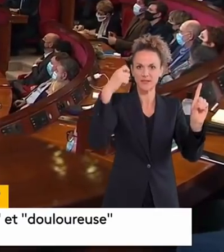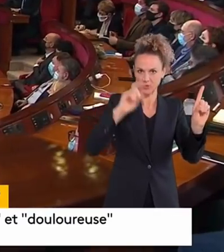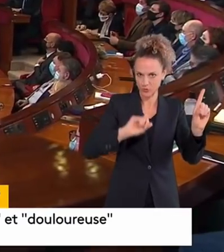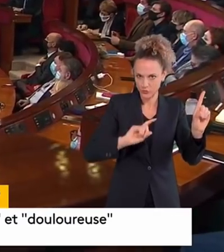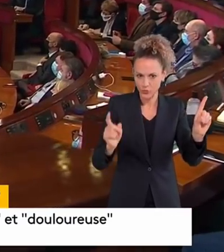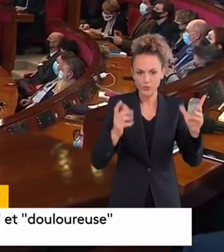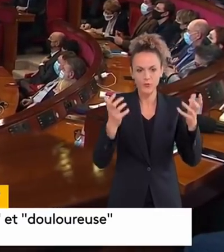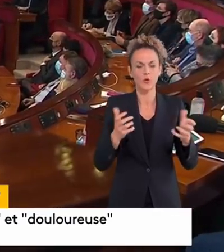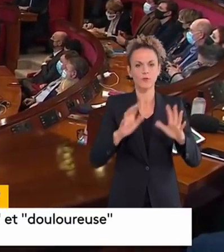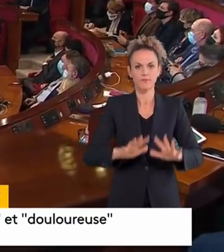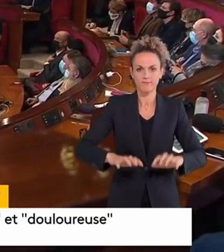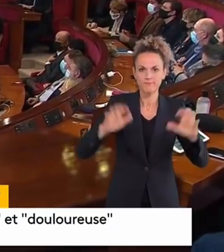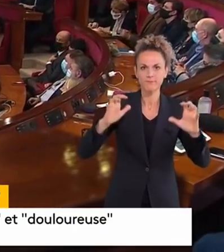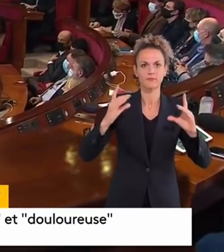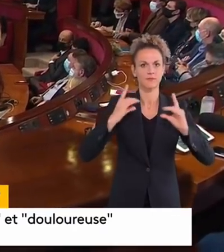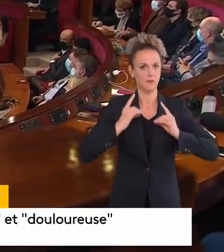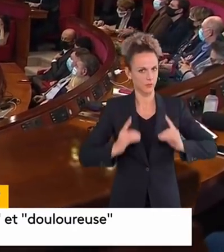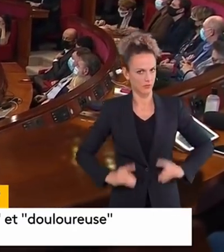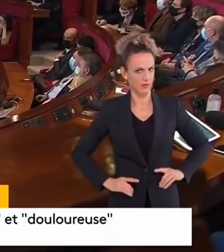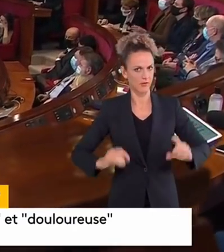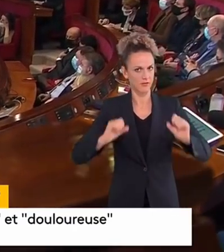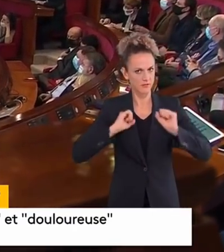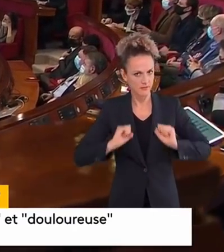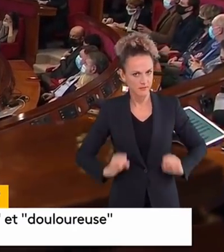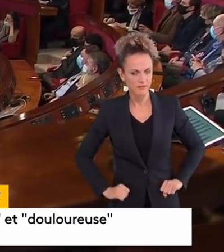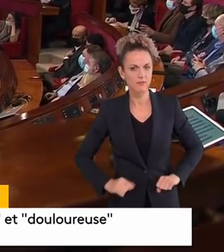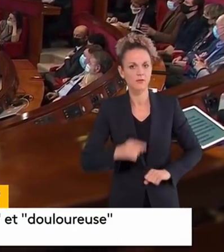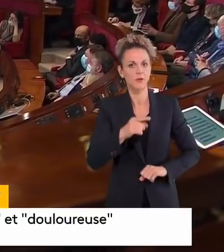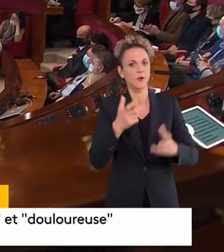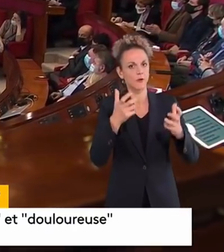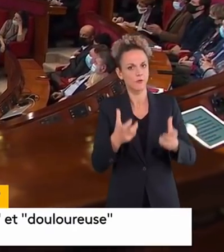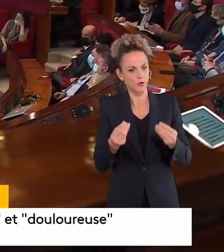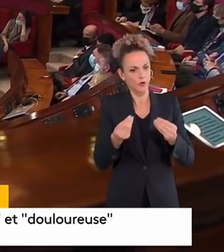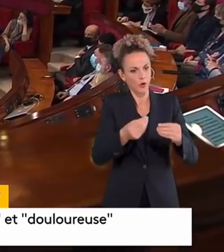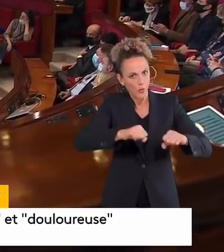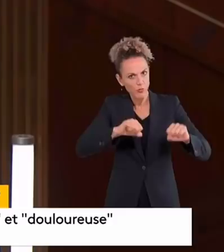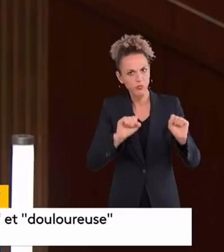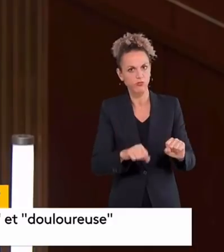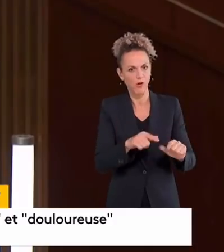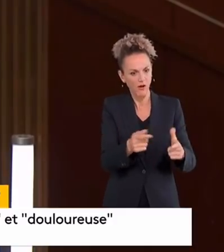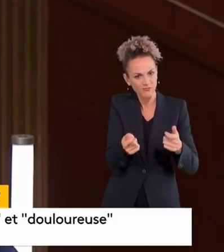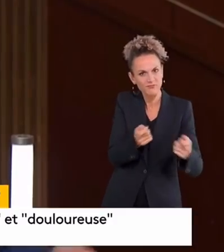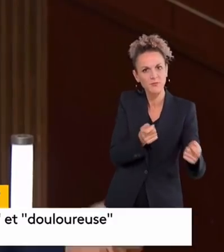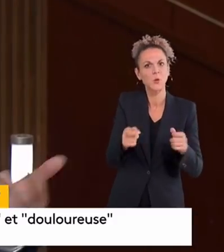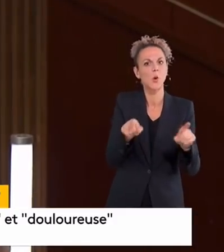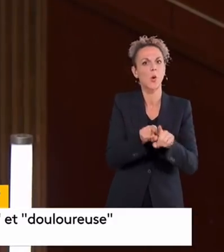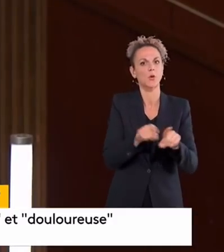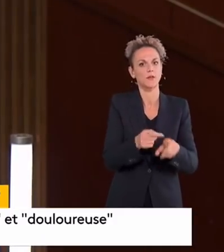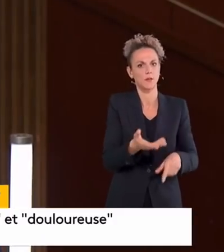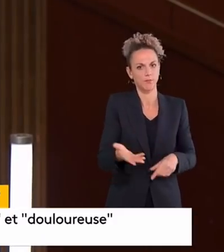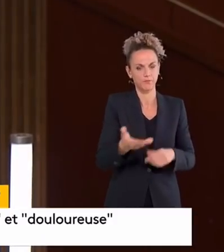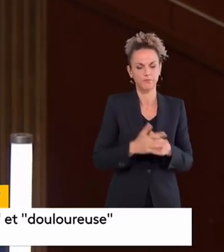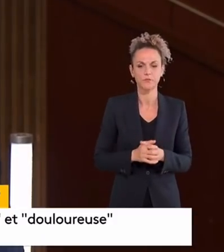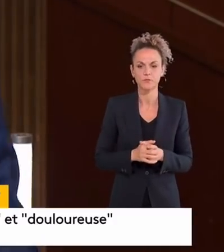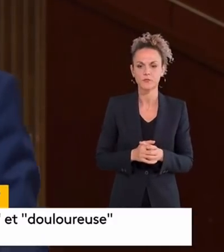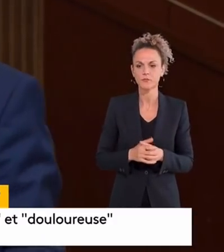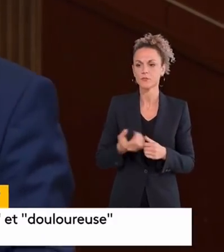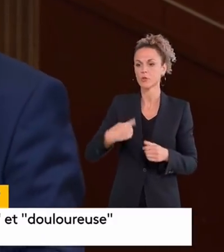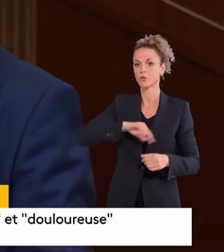les représentants du peuple, puissent retrouver leur pouvoir, leurs prérogatives. Ce que nous proposons, nous,